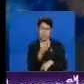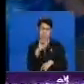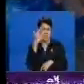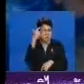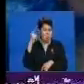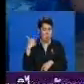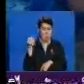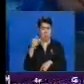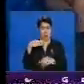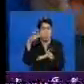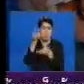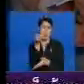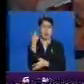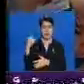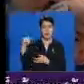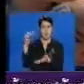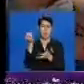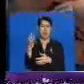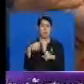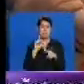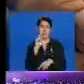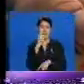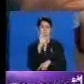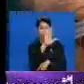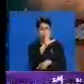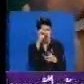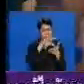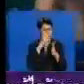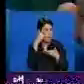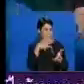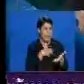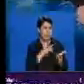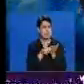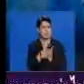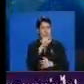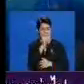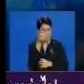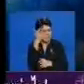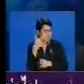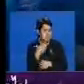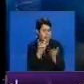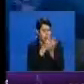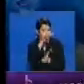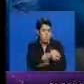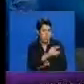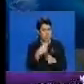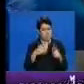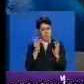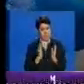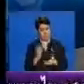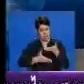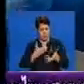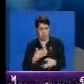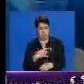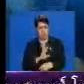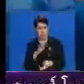องสูญเสียตลาดที่สำคัญค่ะส่วนตลาดใหม่อย่างตะวันออกกลางแม้จะมีความต้องการซื้อมากแต่ก็ให้ราคาต่ำนะคะจนผู้ประกอบการนั้น